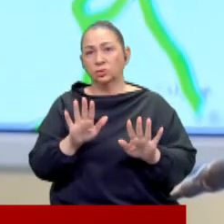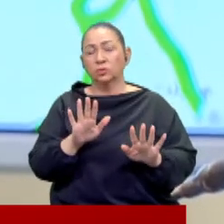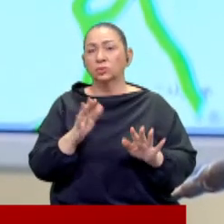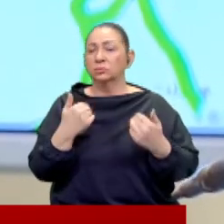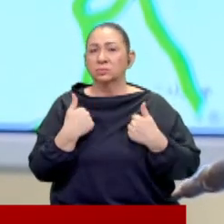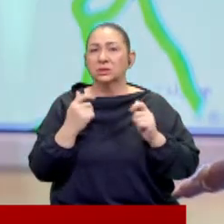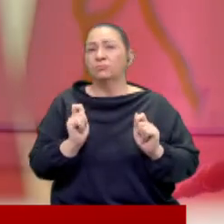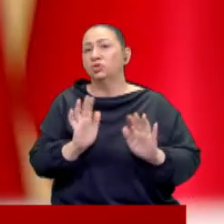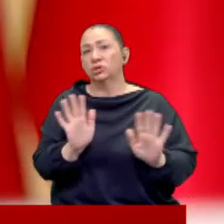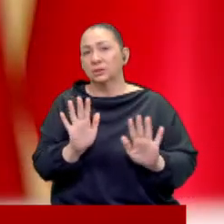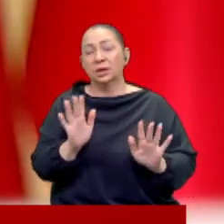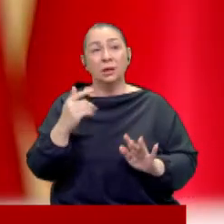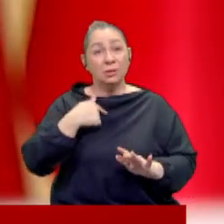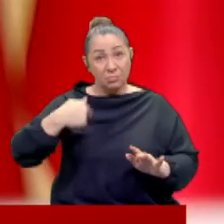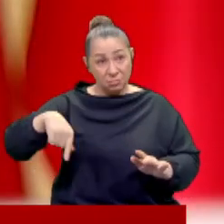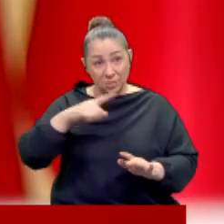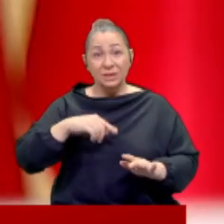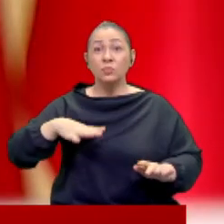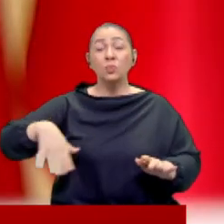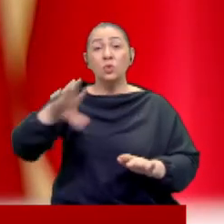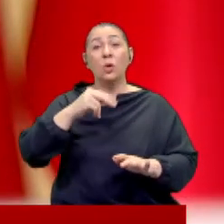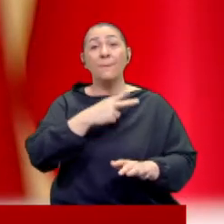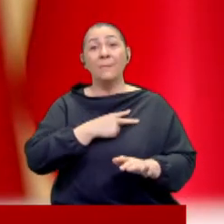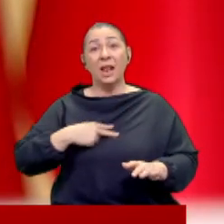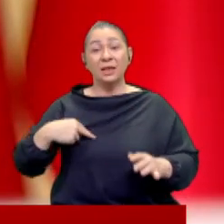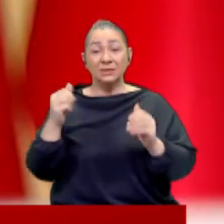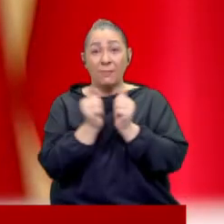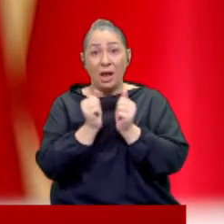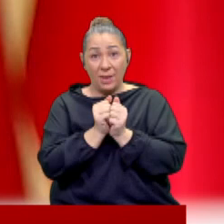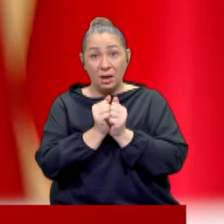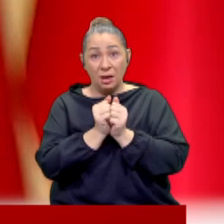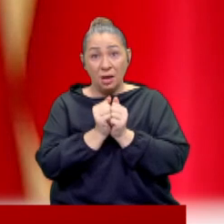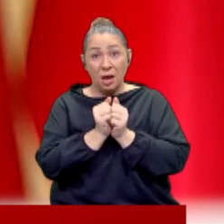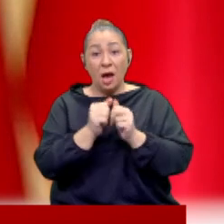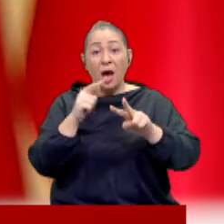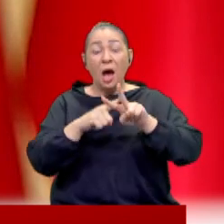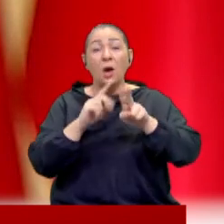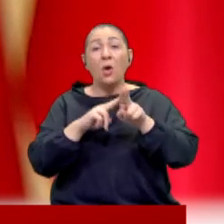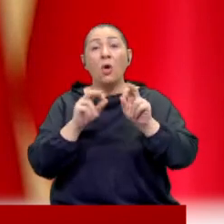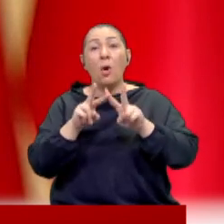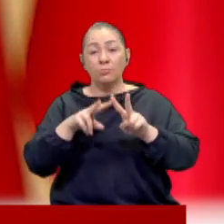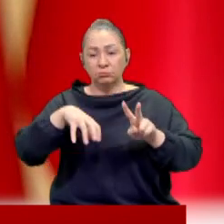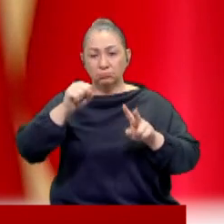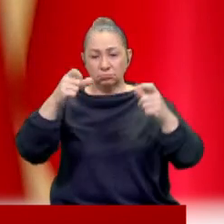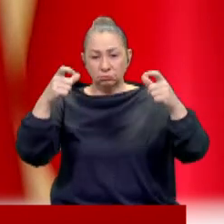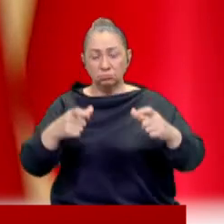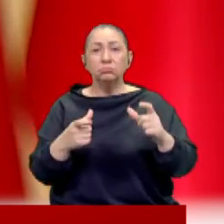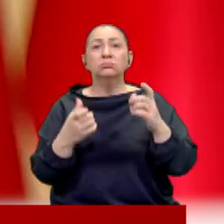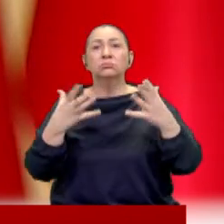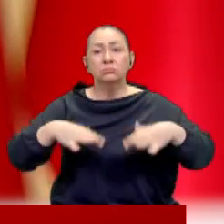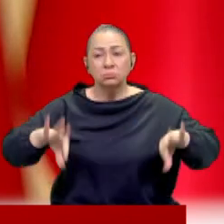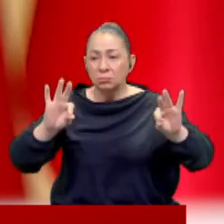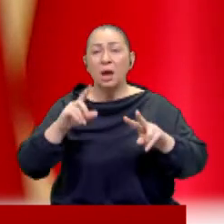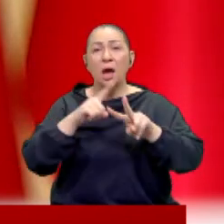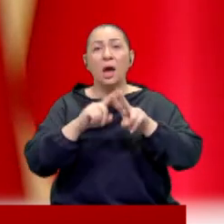sahibi olmayacağız Biz tüm belediyelerimiz ile beraber akomda karar yağımızı kurar